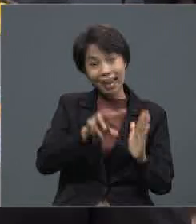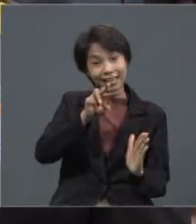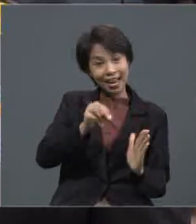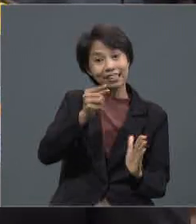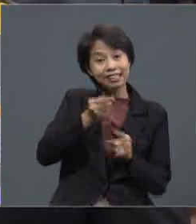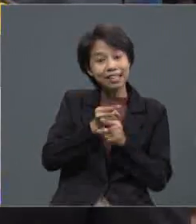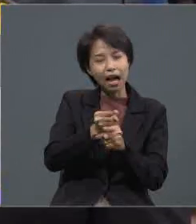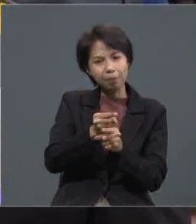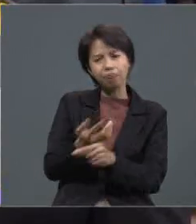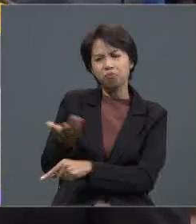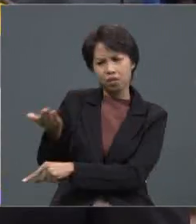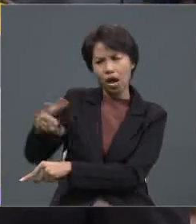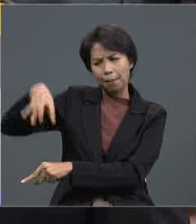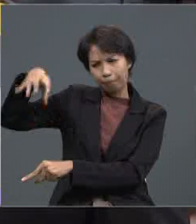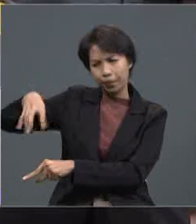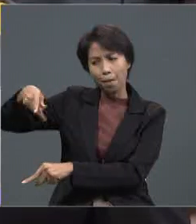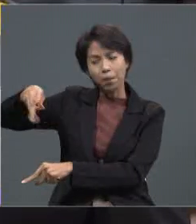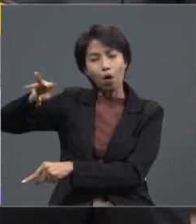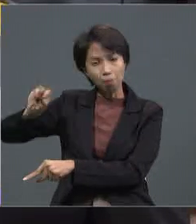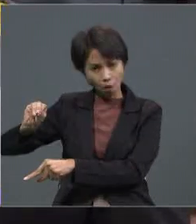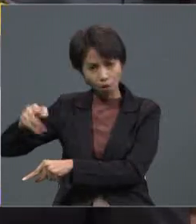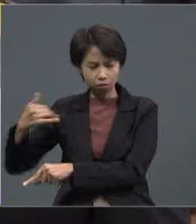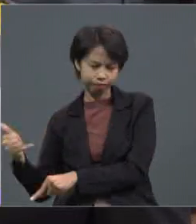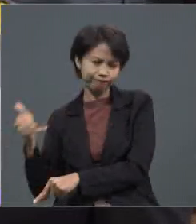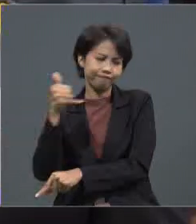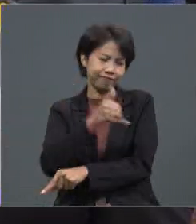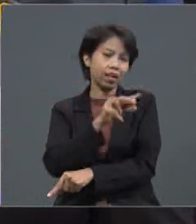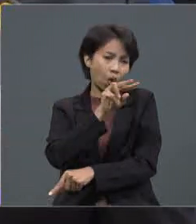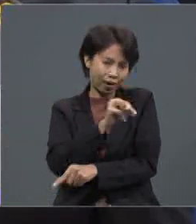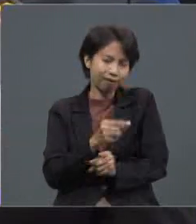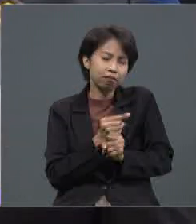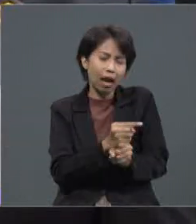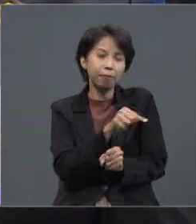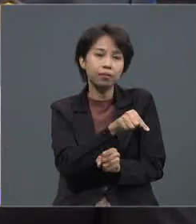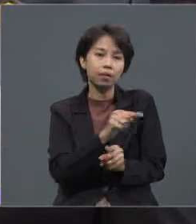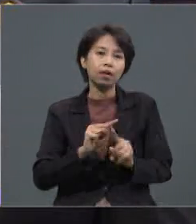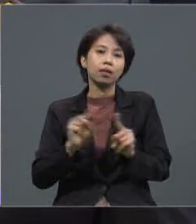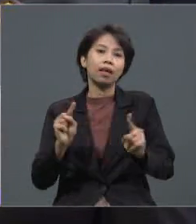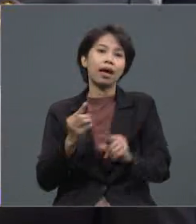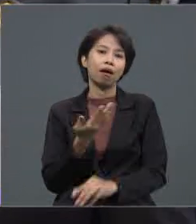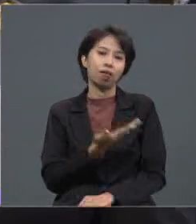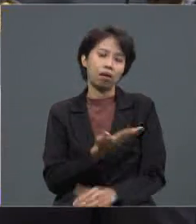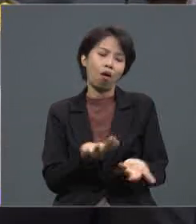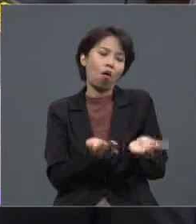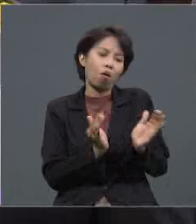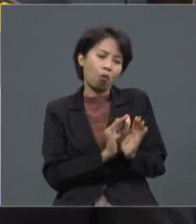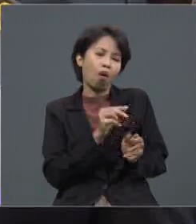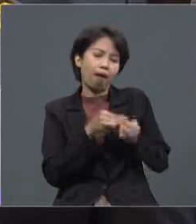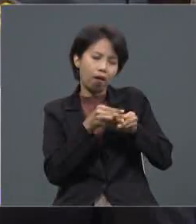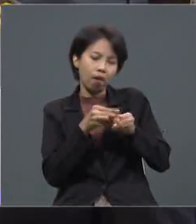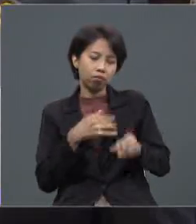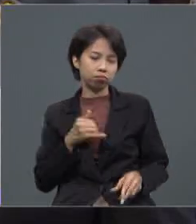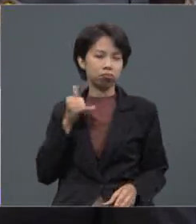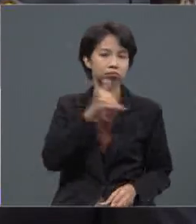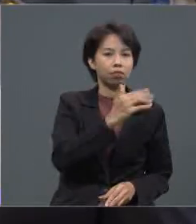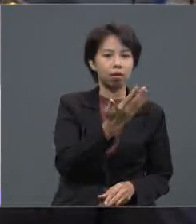เชื่อว่าทางเจ้าหน้าที่ของพม.ก็จะเดินทางไปตามที่ได้รับแจ้งไว้แต่ทราบมาว่าการเดินทางไปเมื่อวานนะครับเป็น